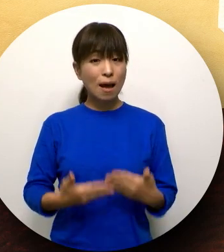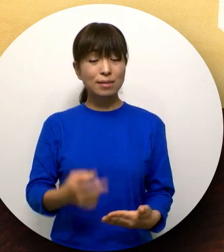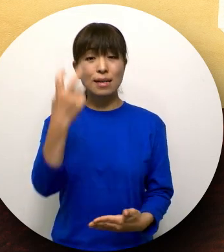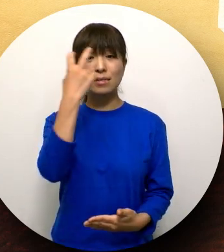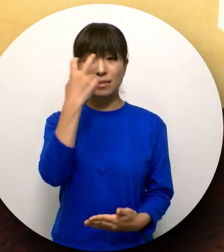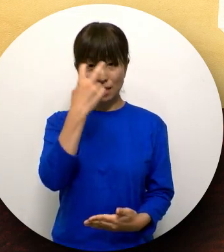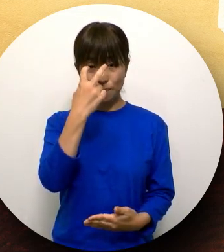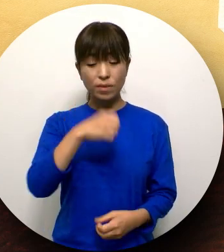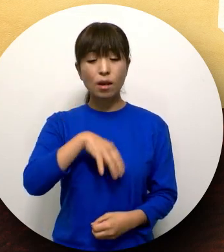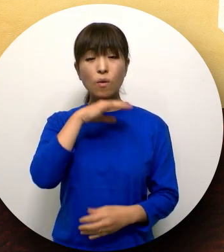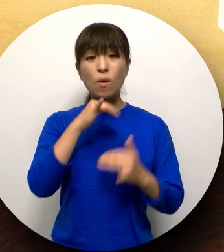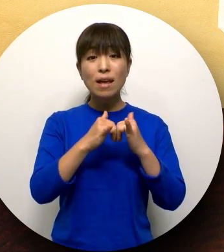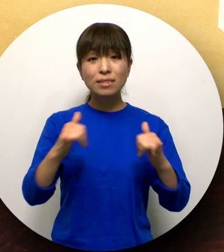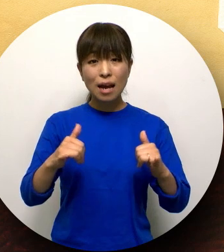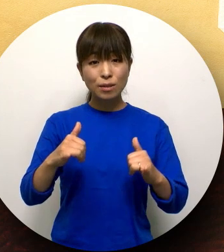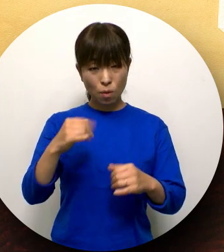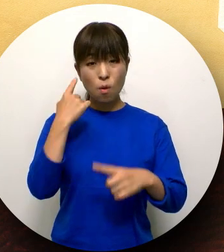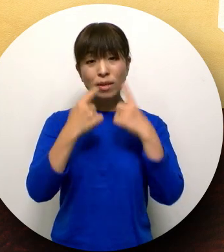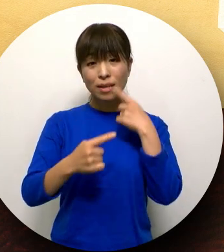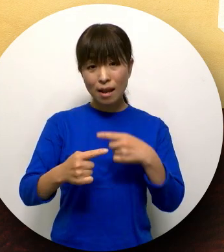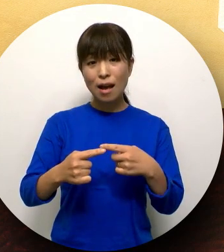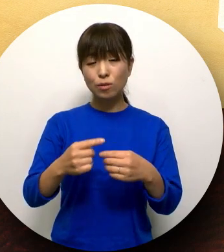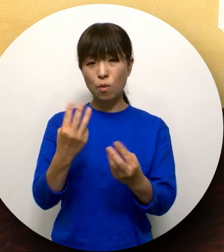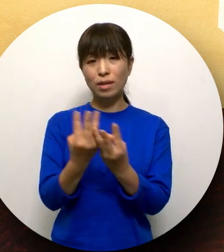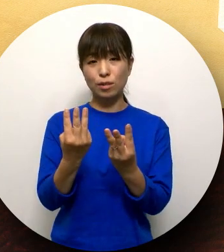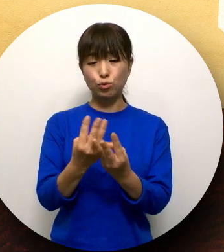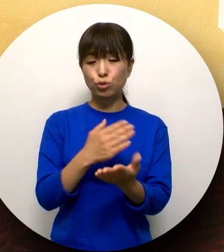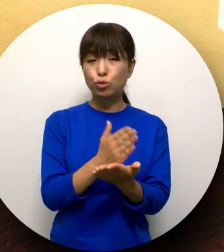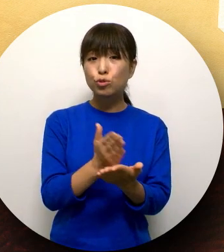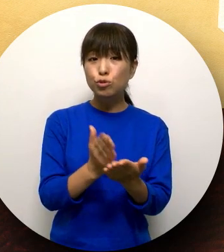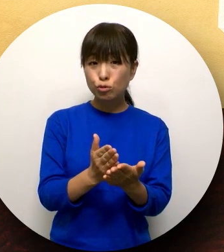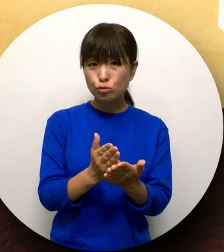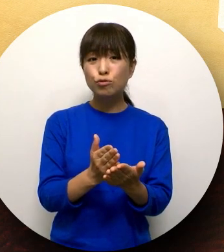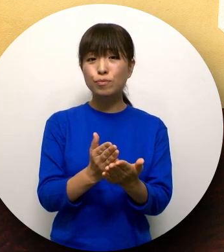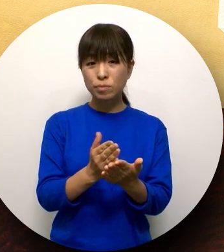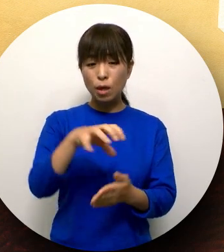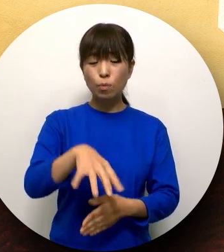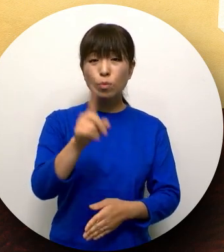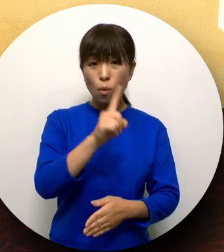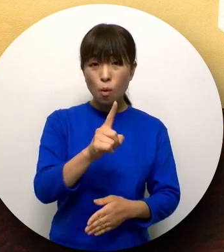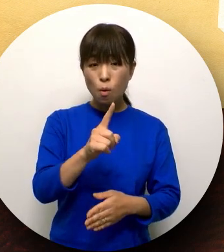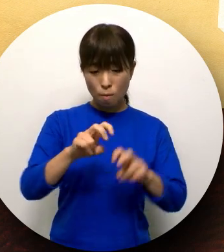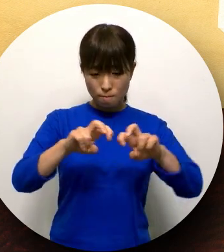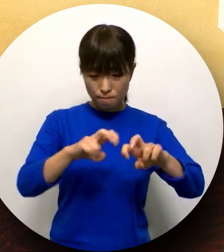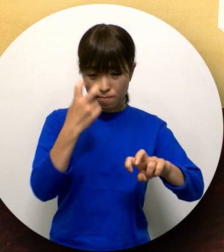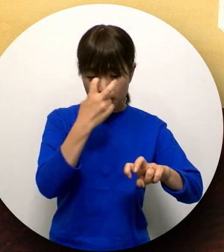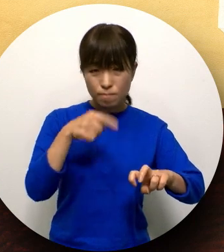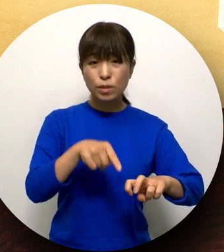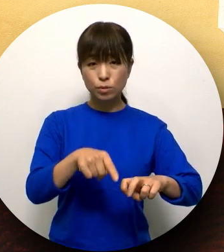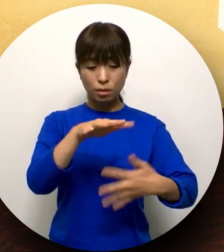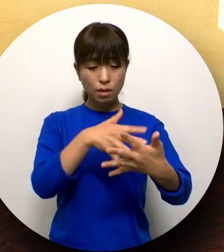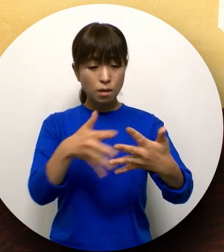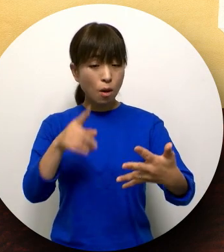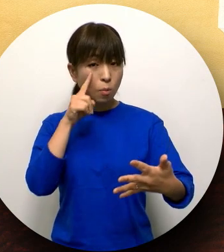診断。高齢者の怪我の件数や種類、怪我をした場所の過去データを分析していく。データを